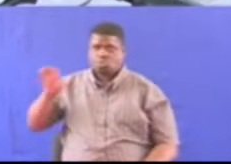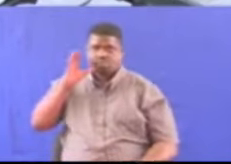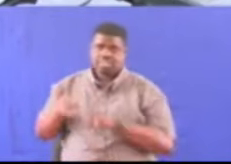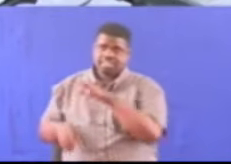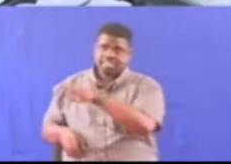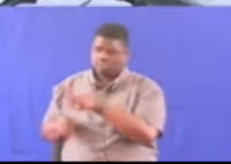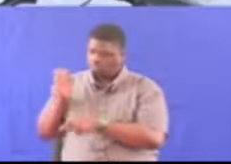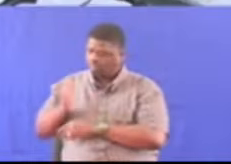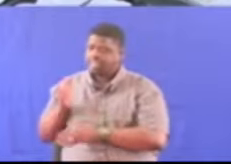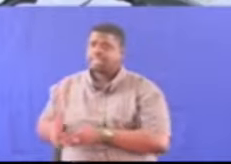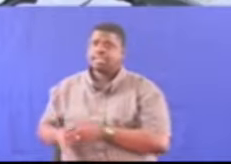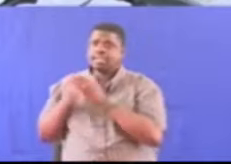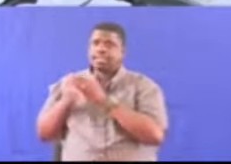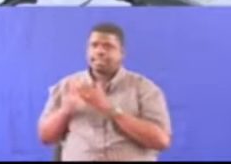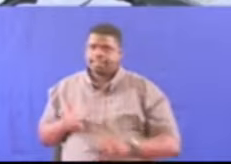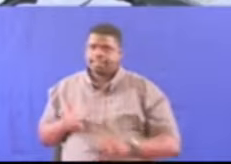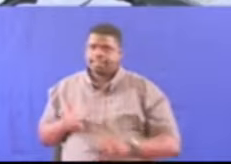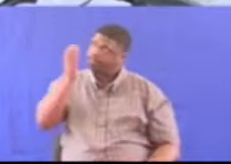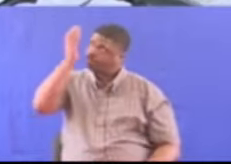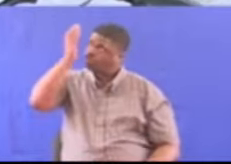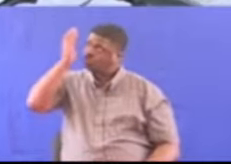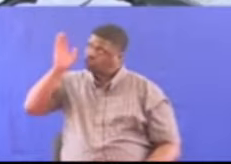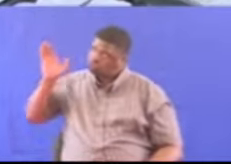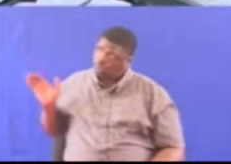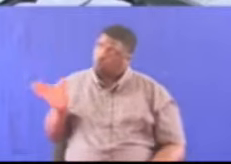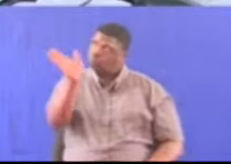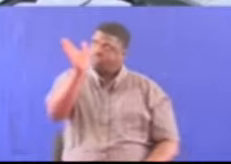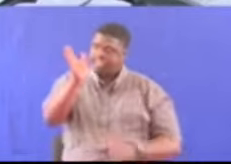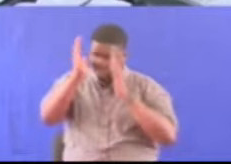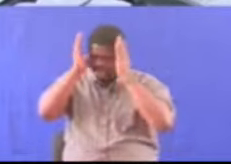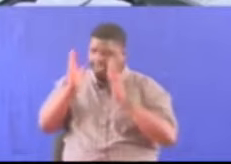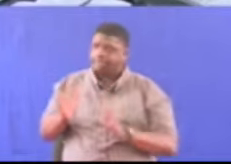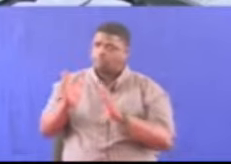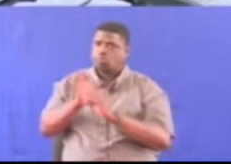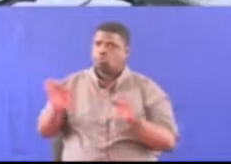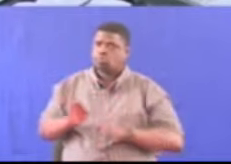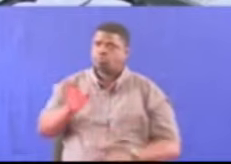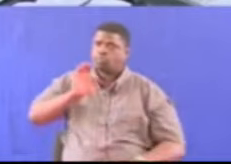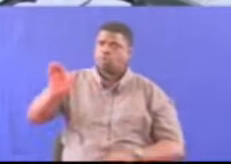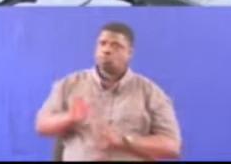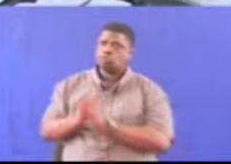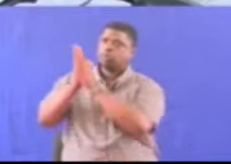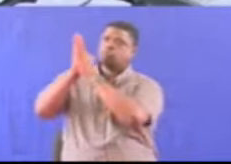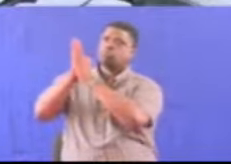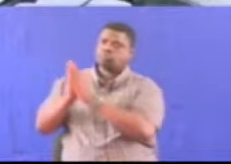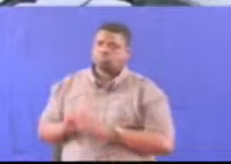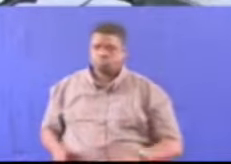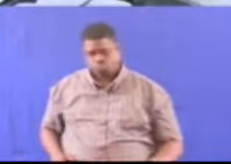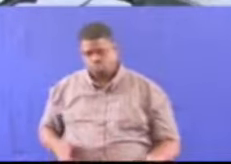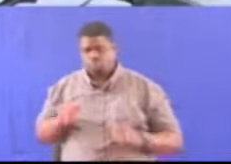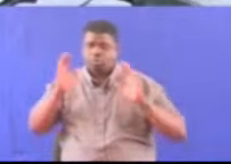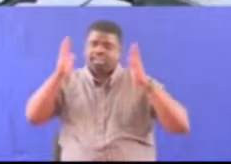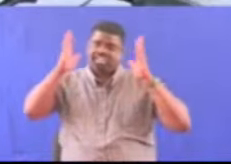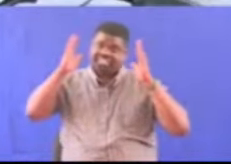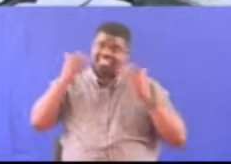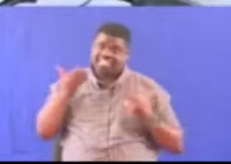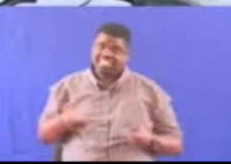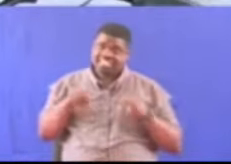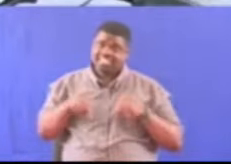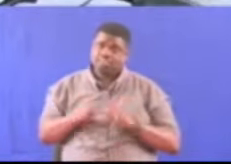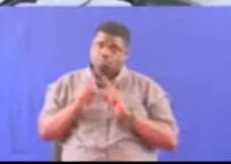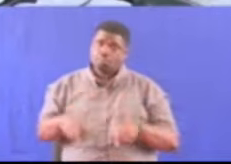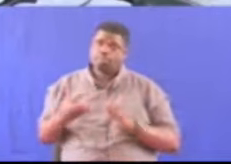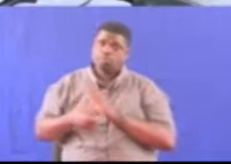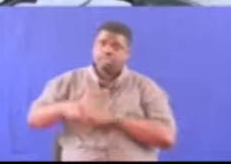umetenda. Mungu tunarudisha heshima na utukufu kwako. Tunakushukuru sana tunaposherehekea sasa uwe pamoja